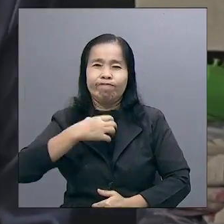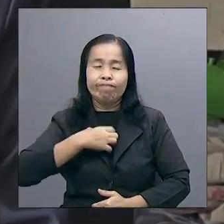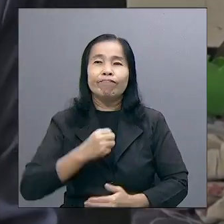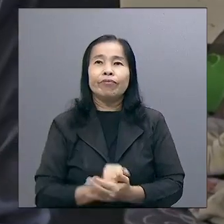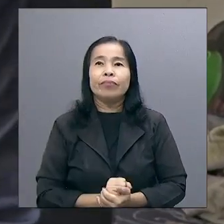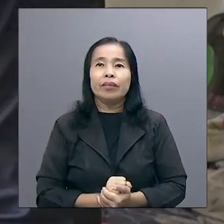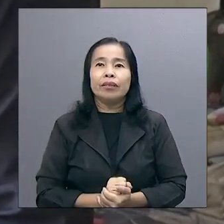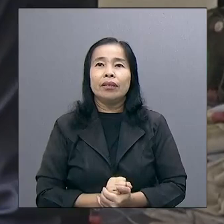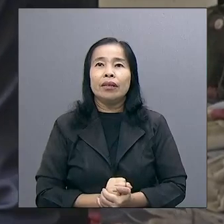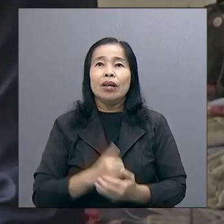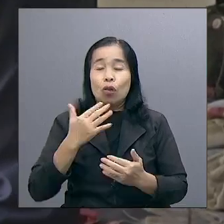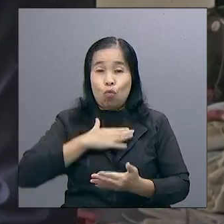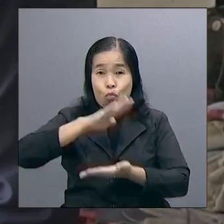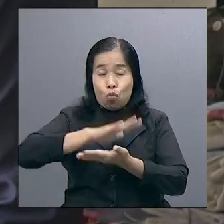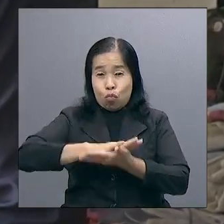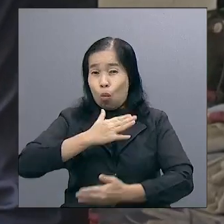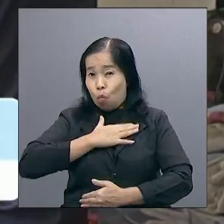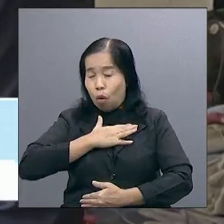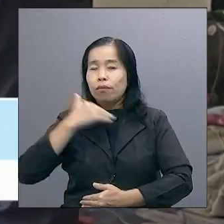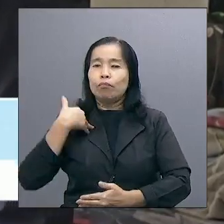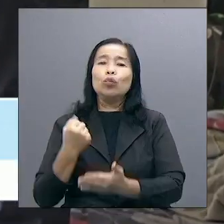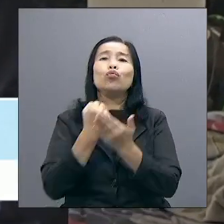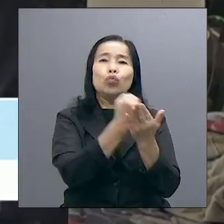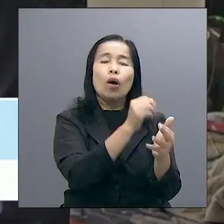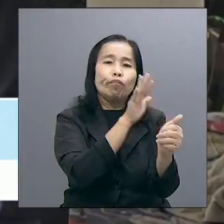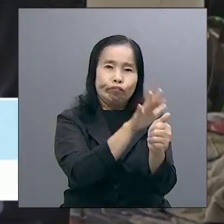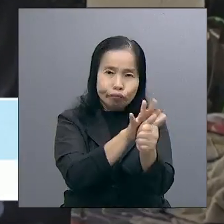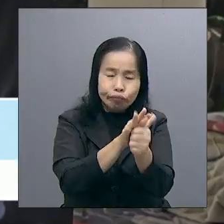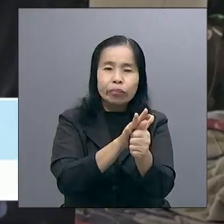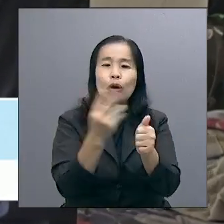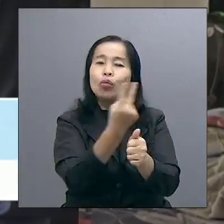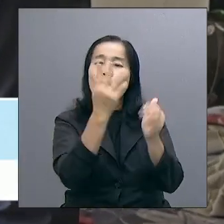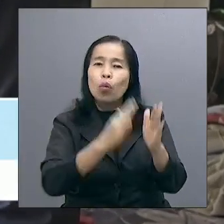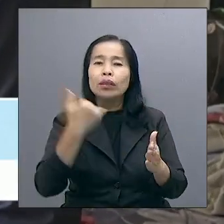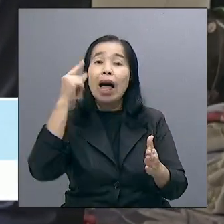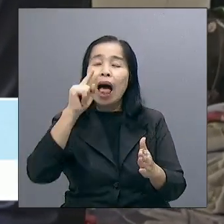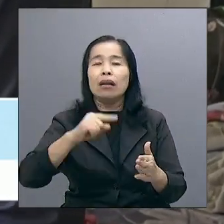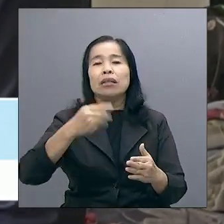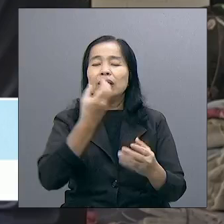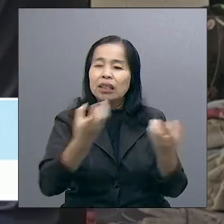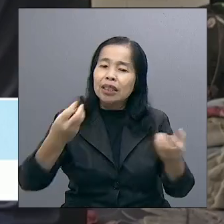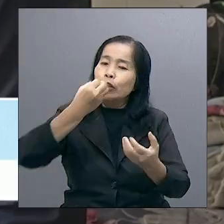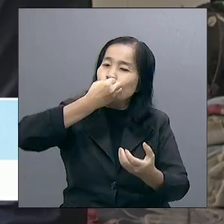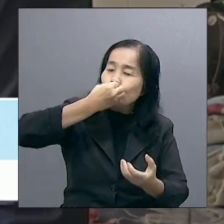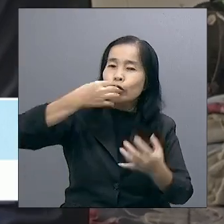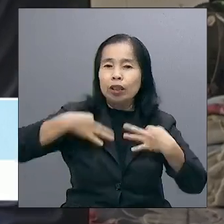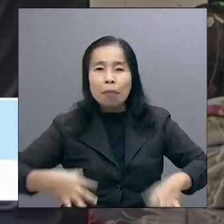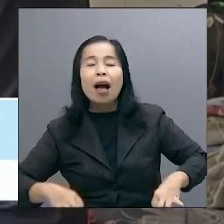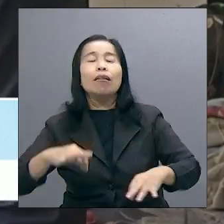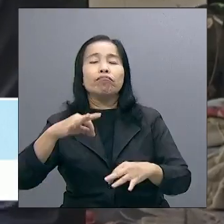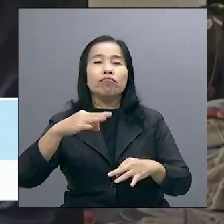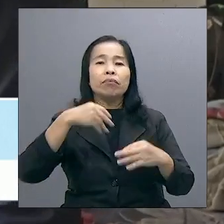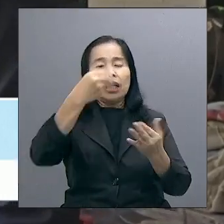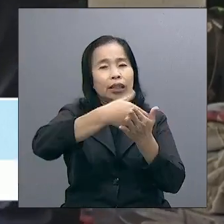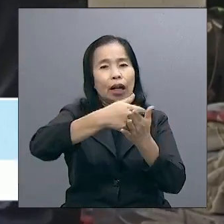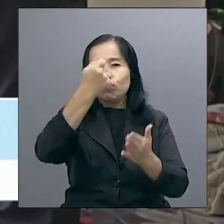เบ้องต้นนะครับในรงเรีนเราก็ได้มีการช่วยเหลือดูแลนส่นของทุนการศธกษาการเรีนต่ๆของในรเรีนการระบบ